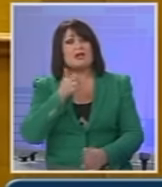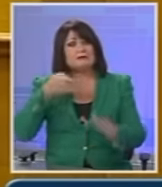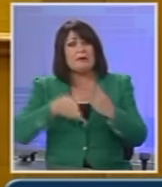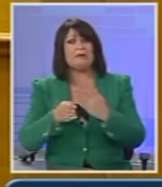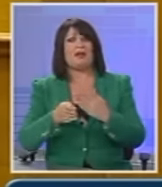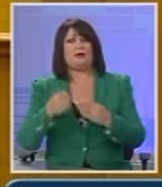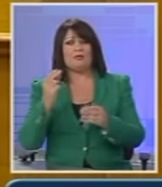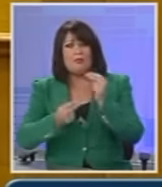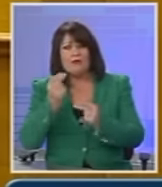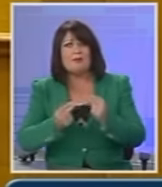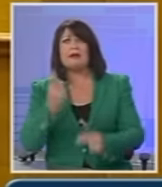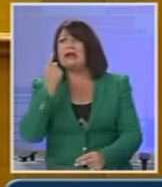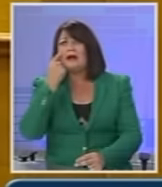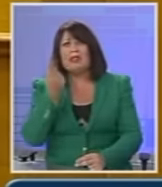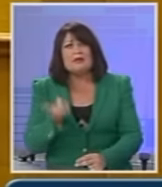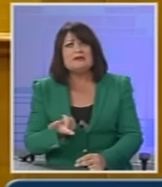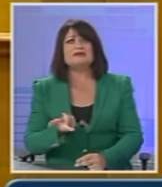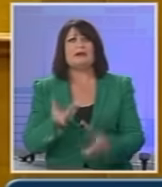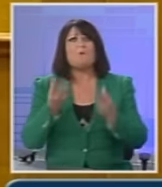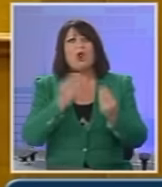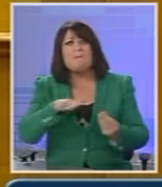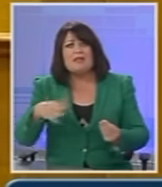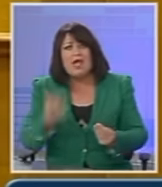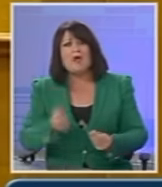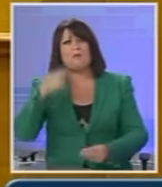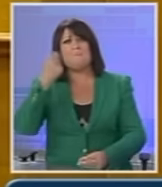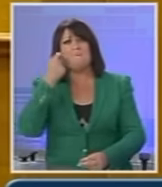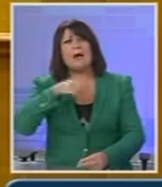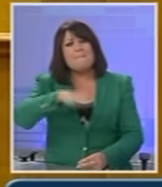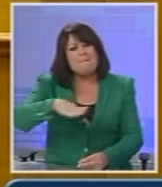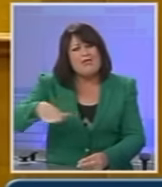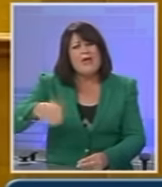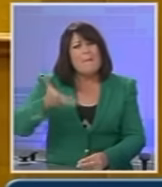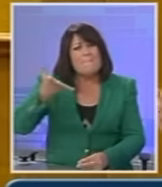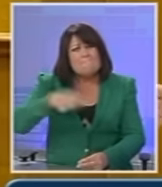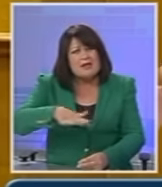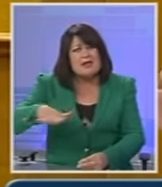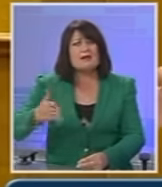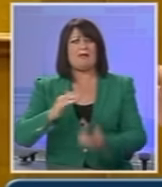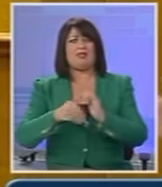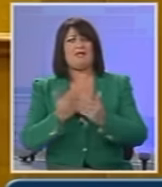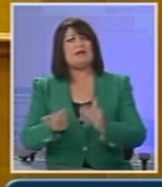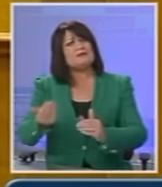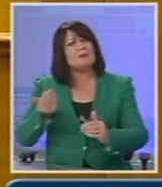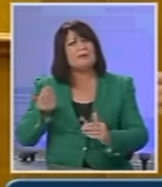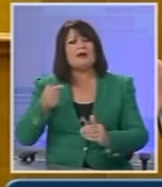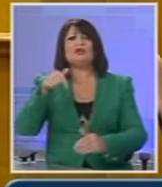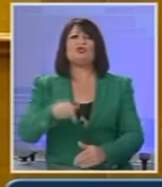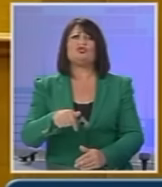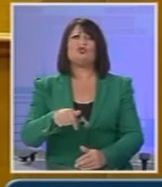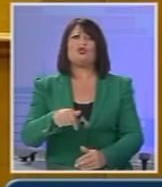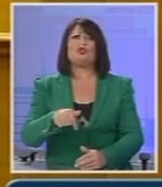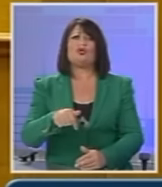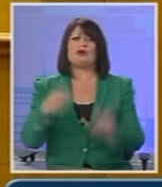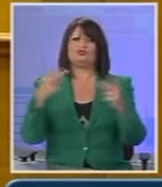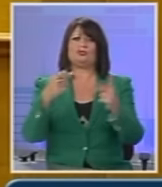κάθε οικογένειας και κυρίως τις πολύτεκνες αλλά και τις μητέρες ανηλίκων παιδιών για τις οποίες πάρα πολύ ενδιαφερόσασταν αλλά τώρα κόβεται και